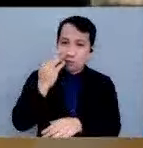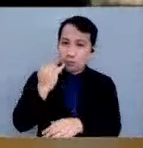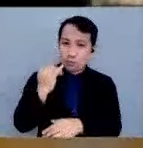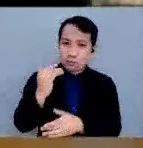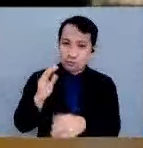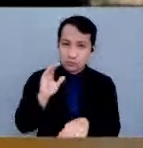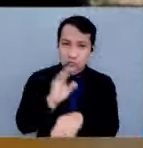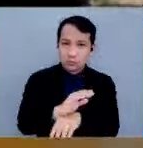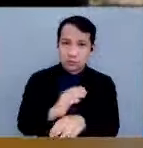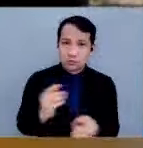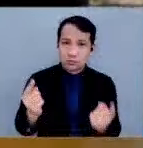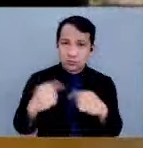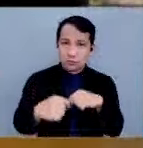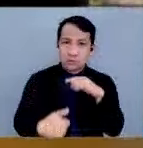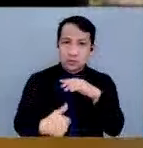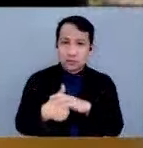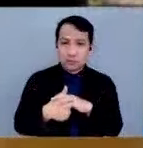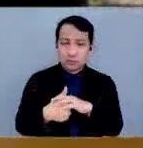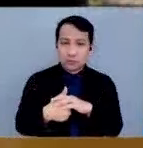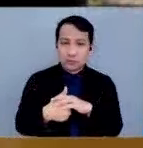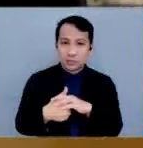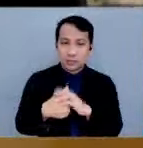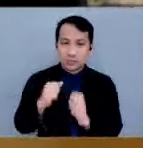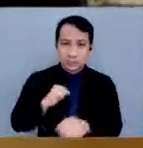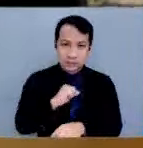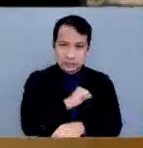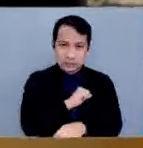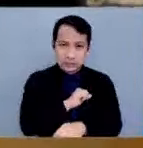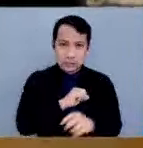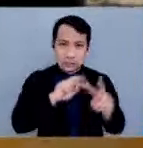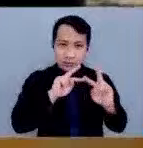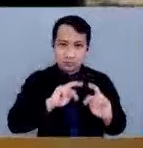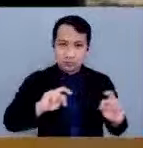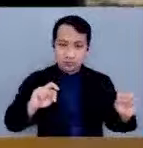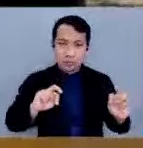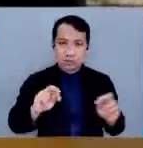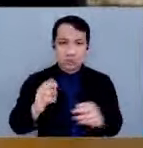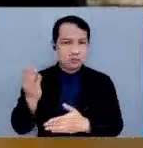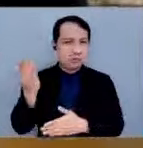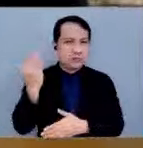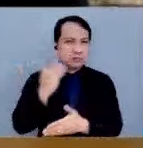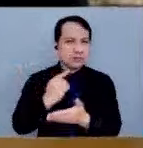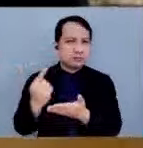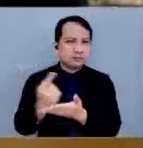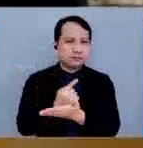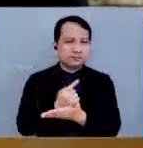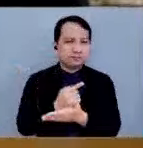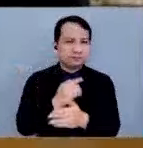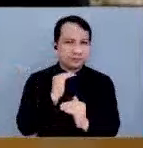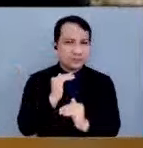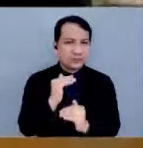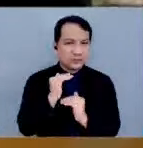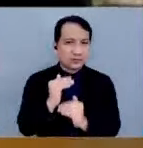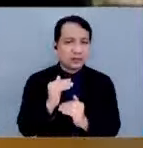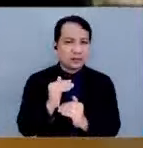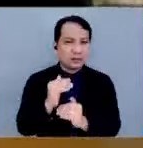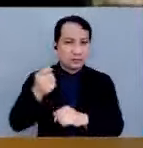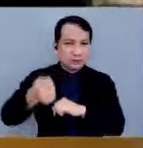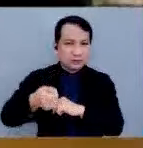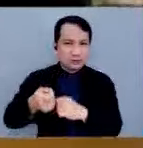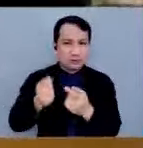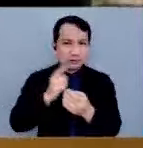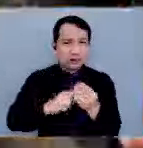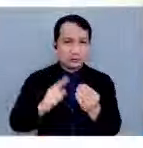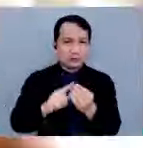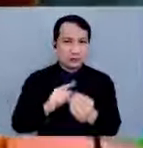testigo magpakita sa isang Senate investigation. Pero sa nakaraang mga taon, tila nililimitahan na rin ng Korte Suprema ang